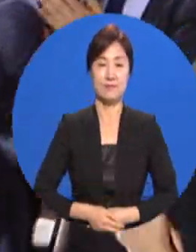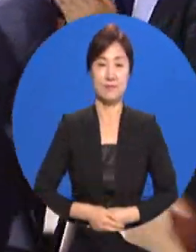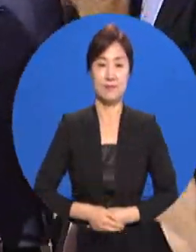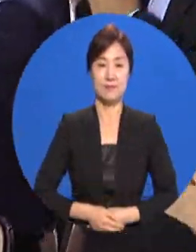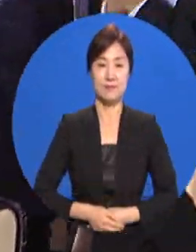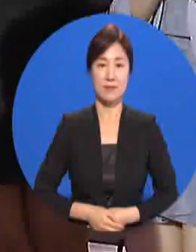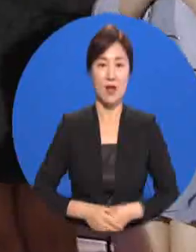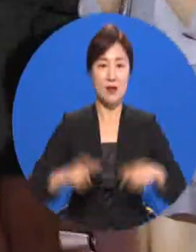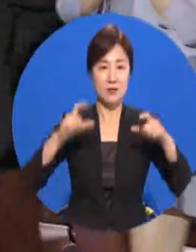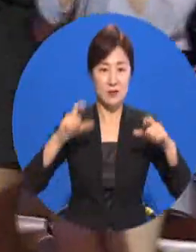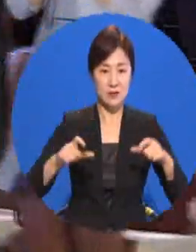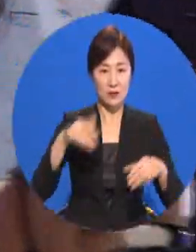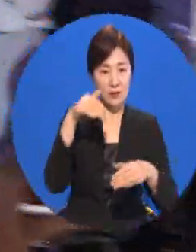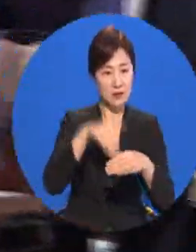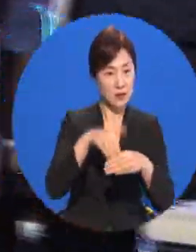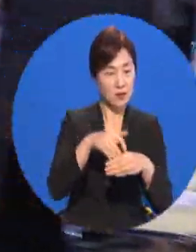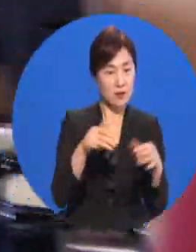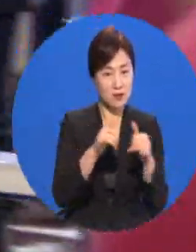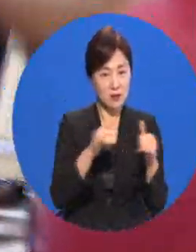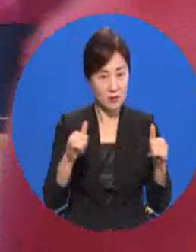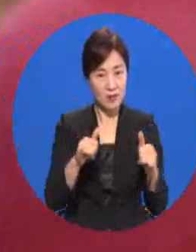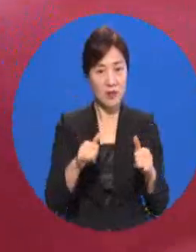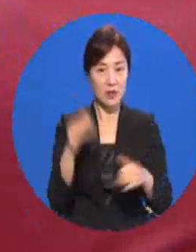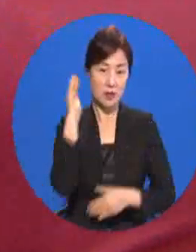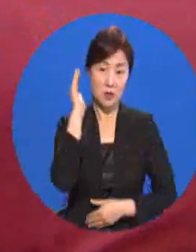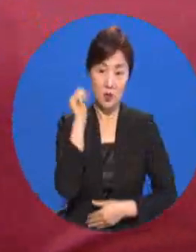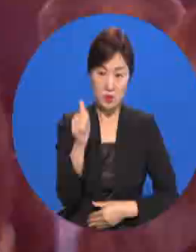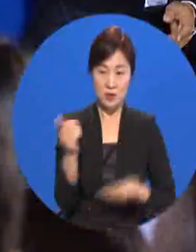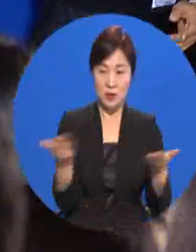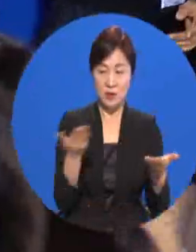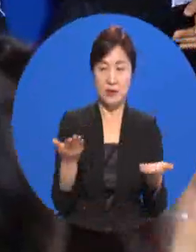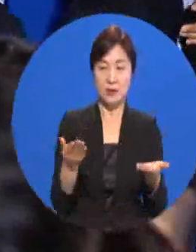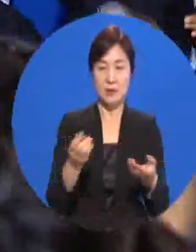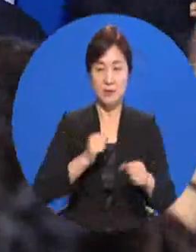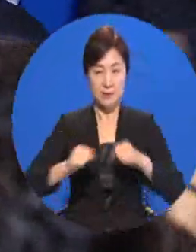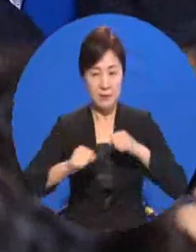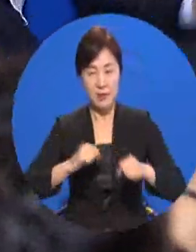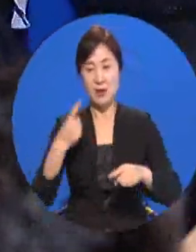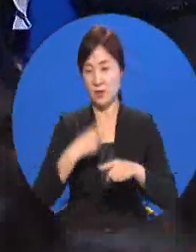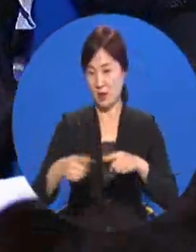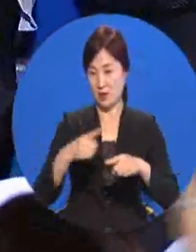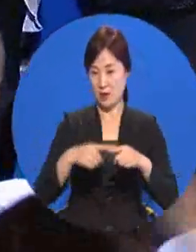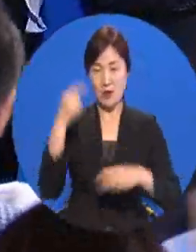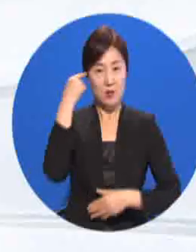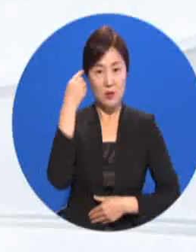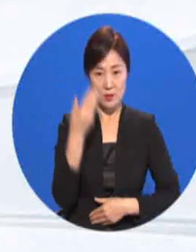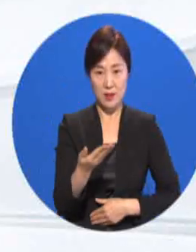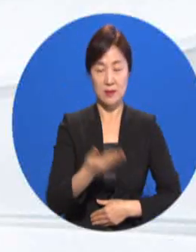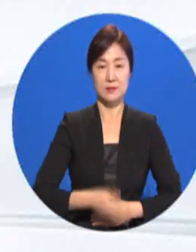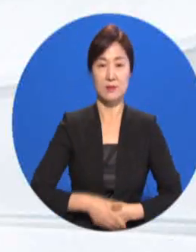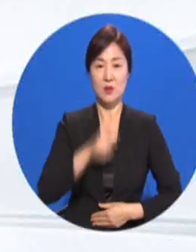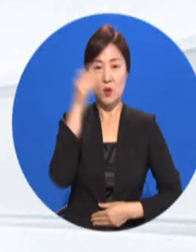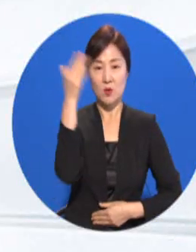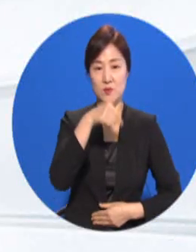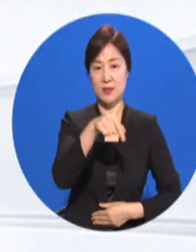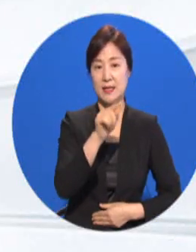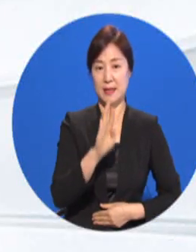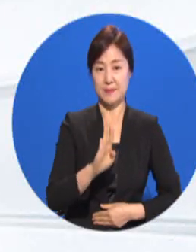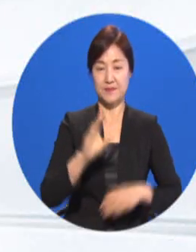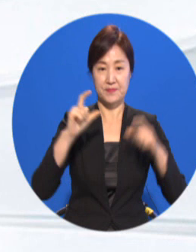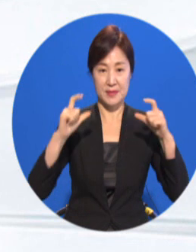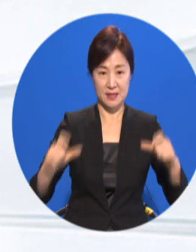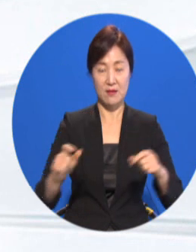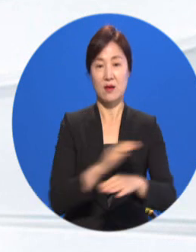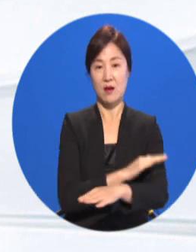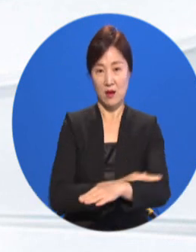먼저 지역 내 유권자들에게 문재인 대통령의 직무 수익에 대해 어떤 판단을 하고 있는지 물었습니다 여수 갑 선거구에 선 잘하고